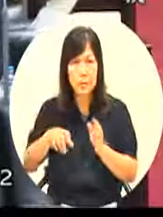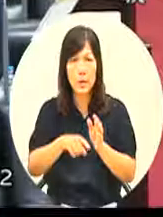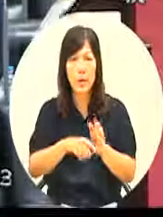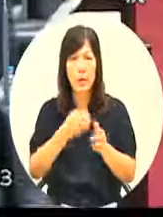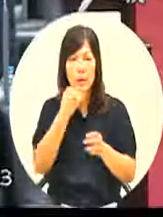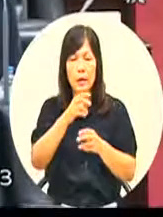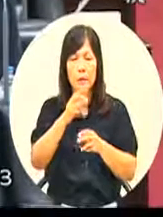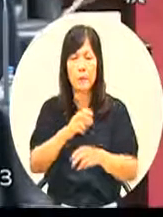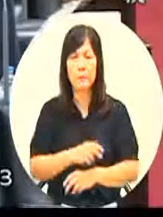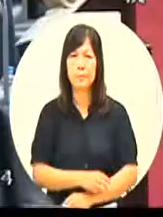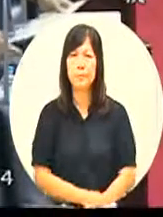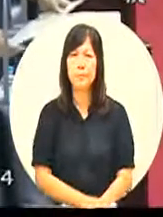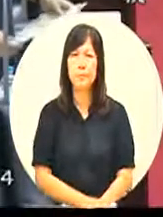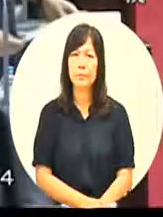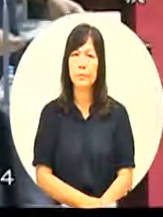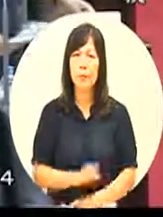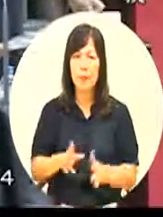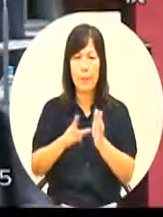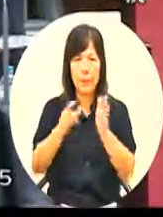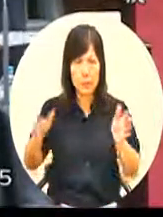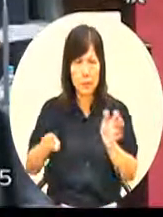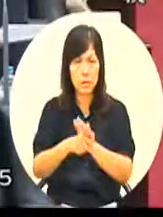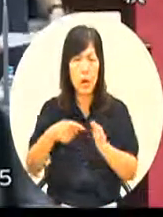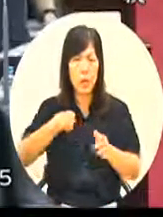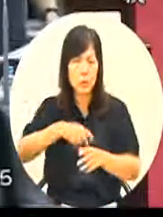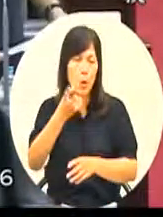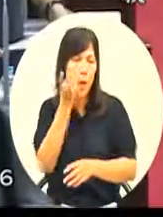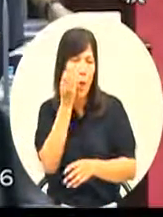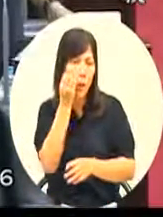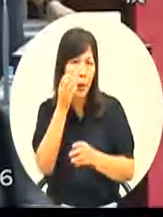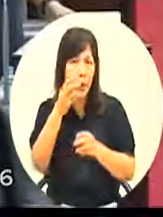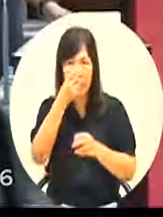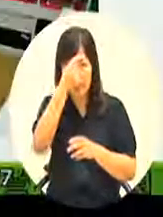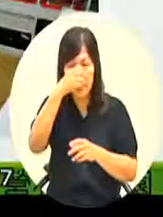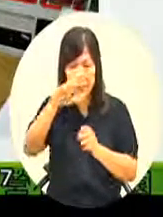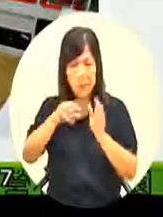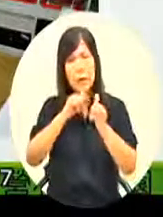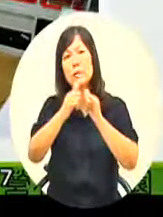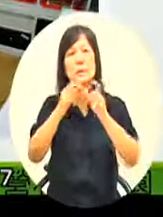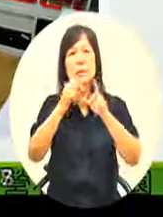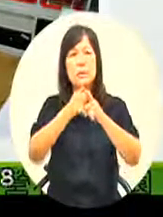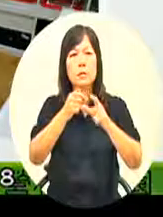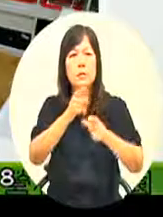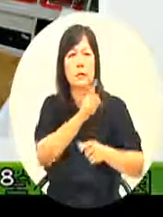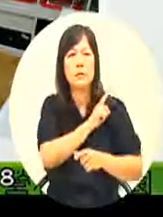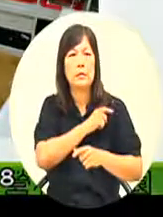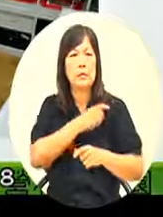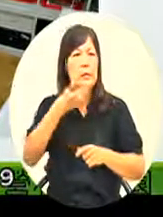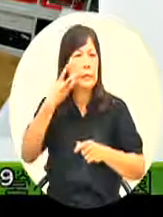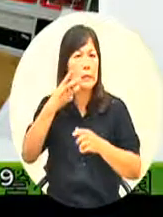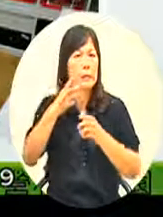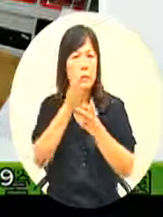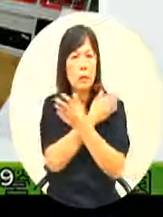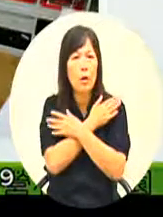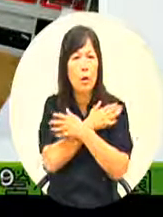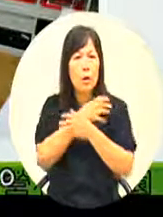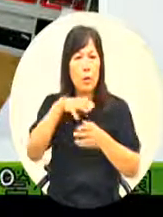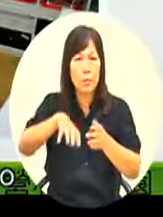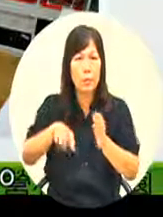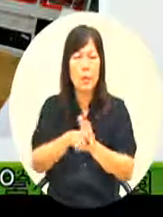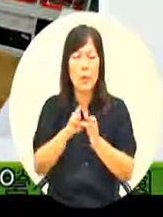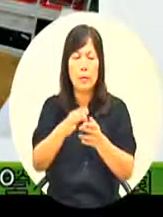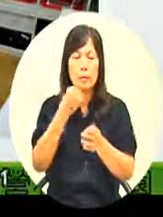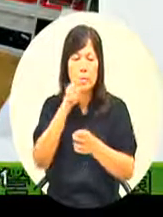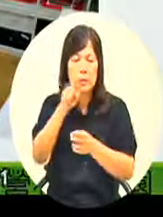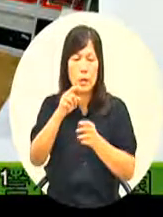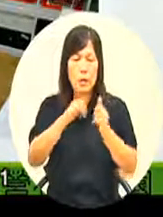先请坐。 好， 来，我们这段时间我们再去参访的凤山社区自治非营利幼儿园里面，其实它是一